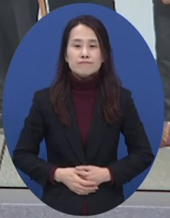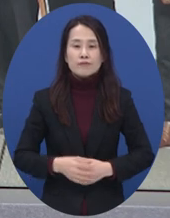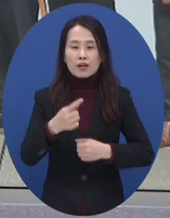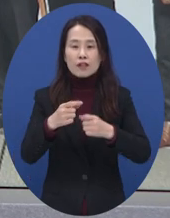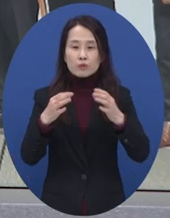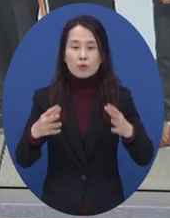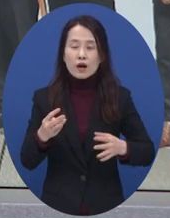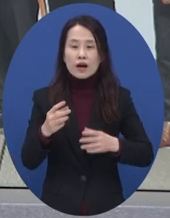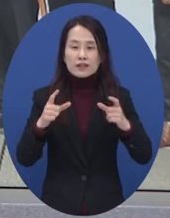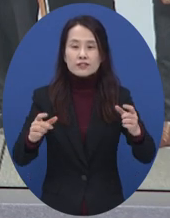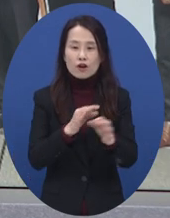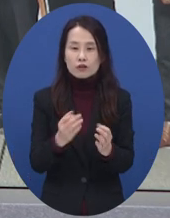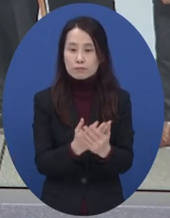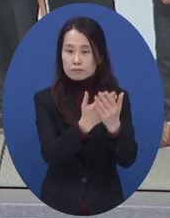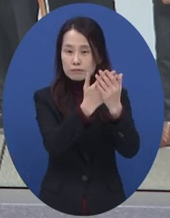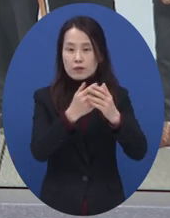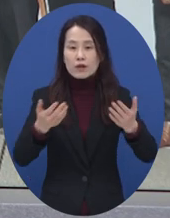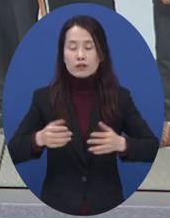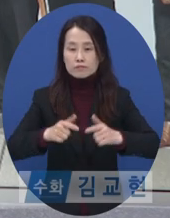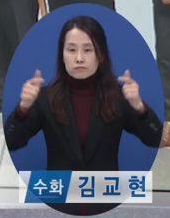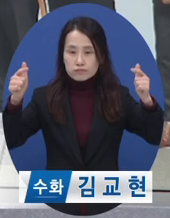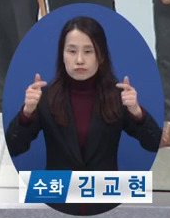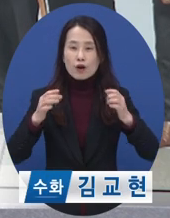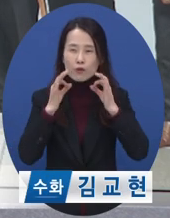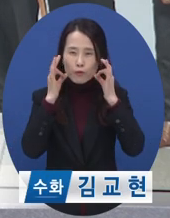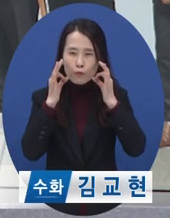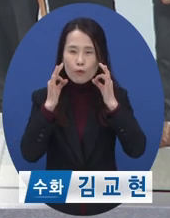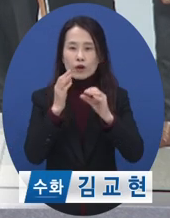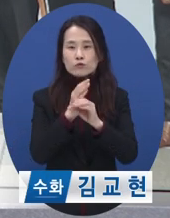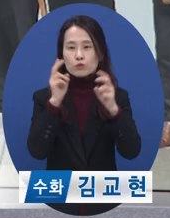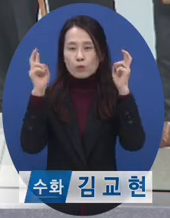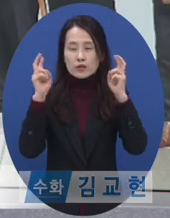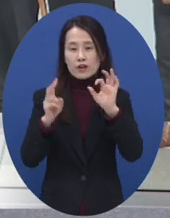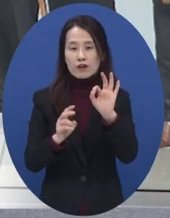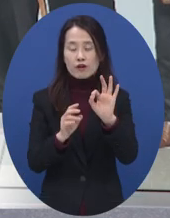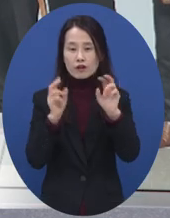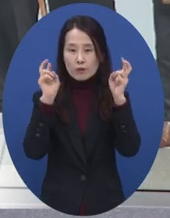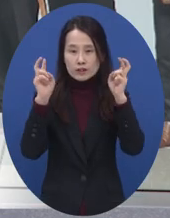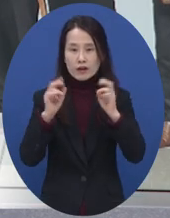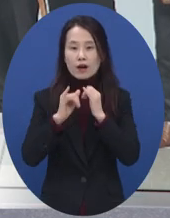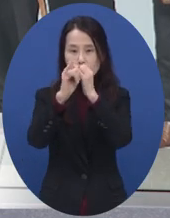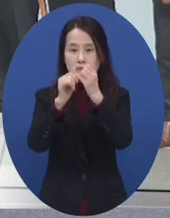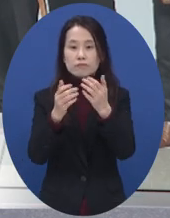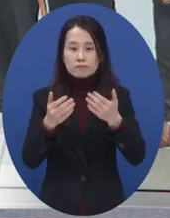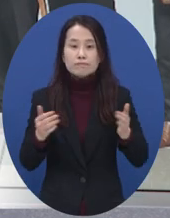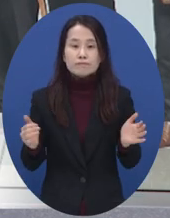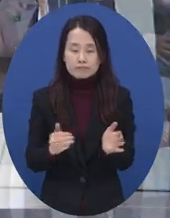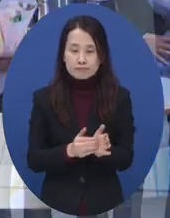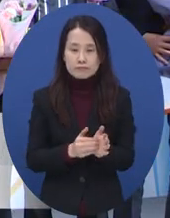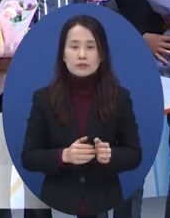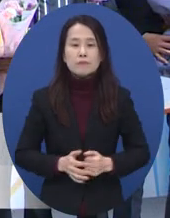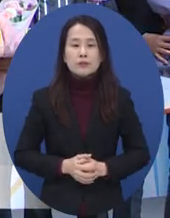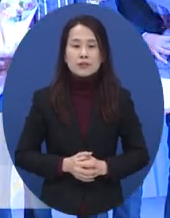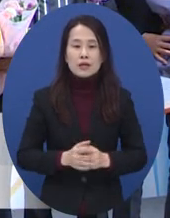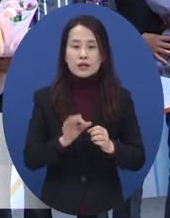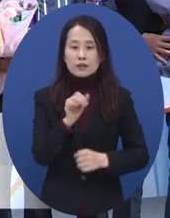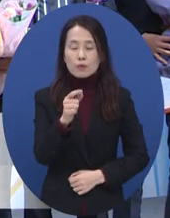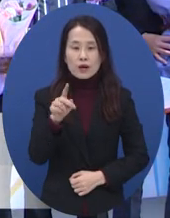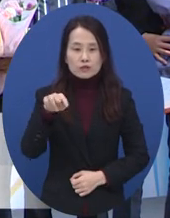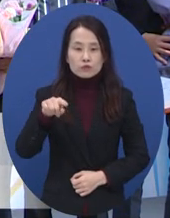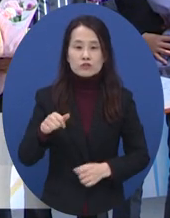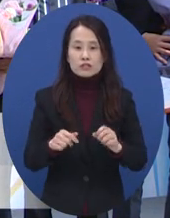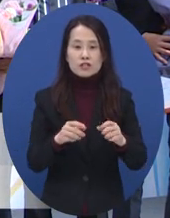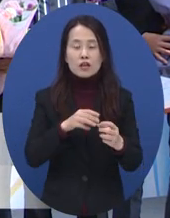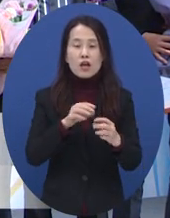올 한해 지역경제 활성화와 일자리 창출 힘써온 경기도 중소기업 10개사 가 표창을 수상했습니다 이와 승 경기도